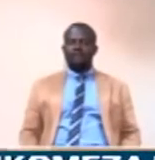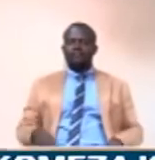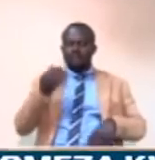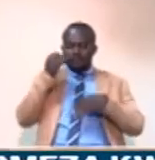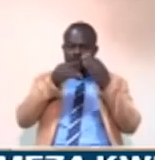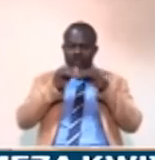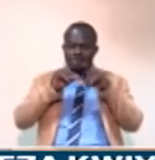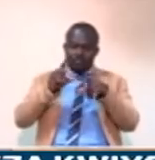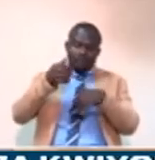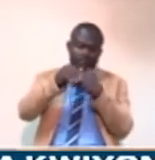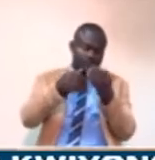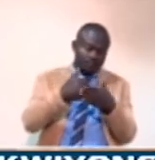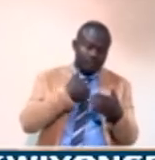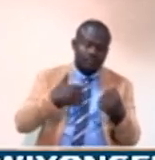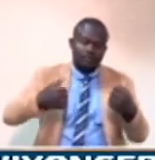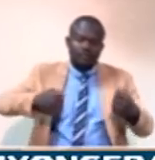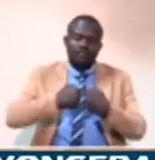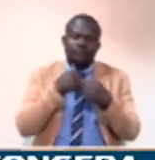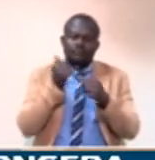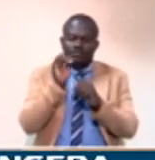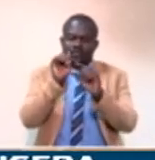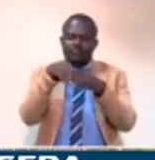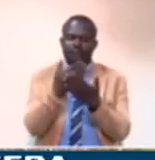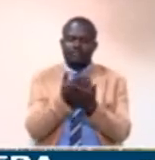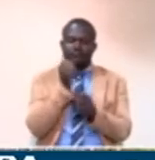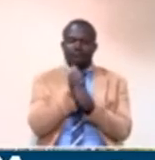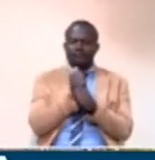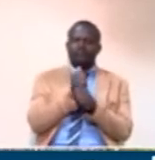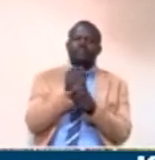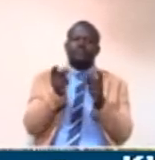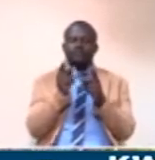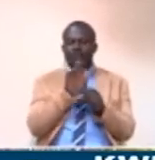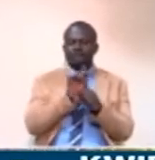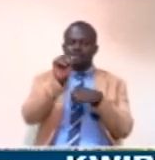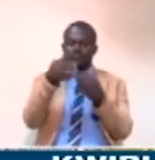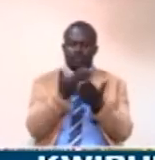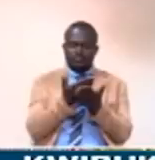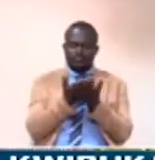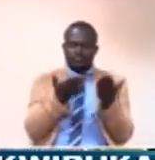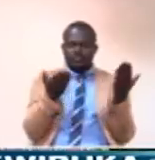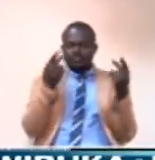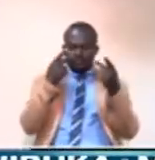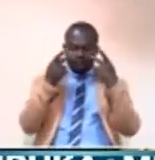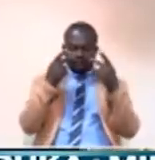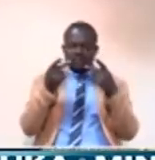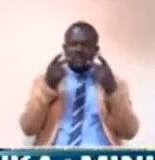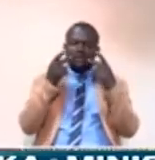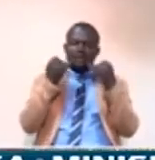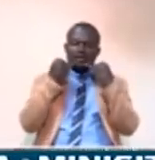batabona impamyabumenyi zabo bibagiraho ingaruka iyo bagiye ku isoko ry'umurimo. Henshi tujya kudepoza ugasanga barakubwira